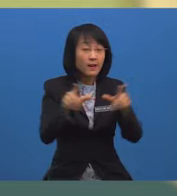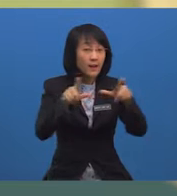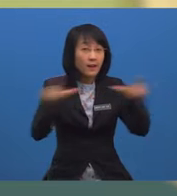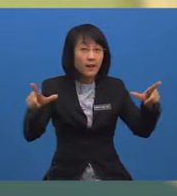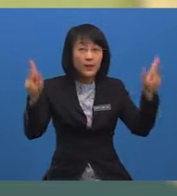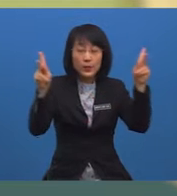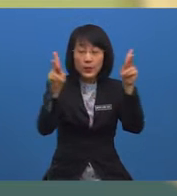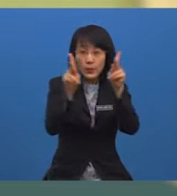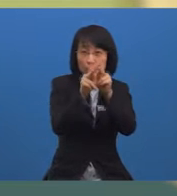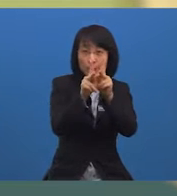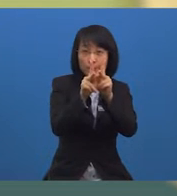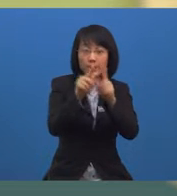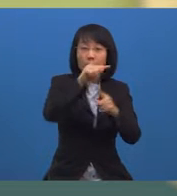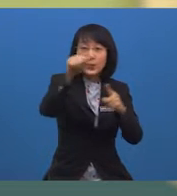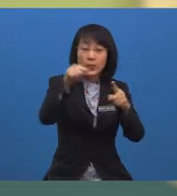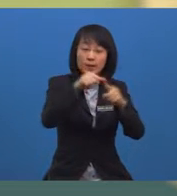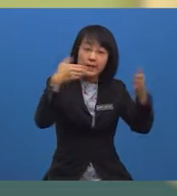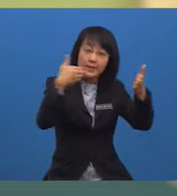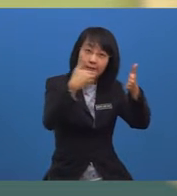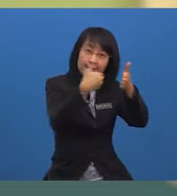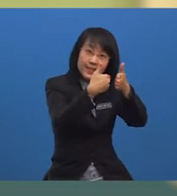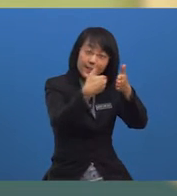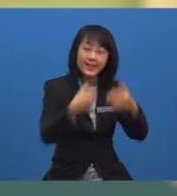akan menarik apabila didekatkan.